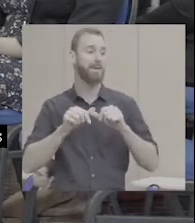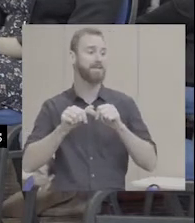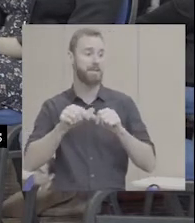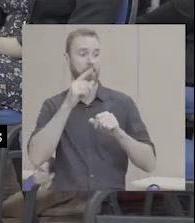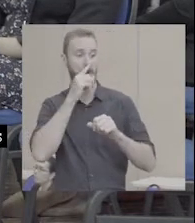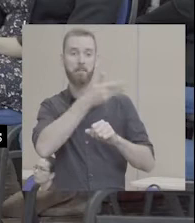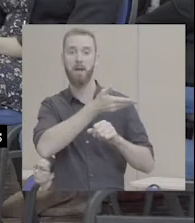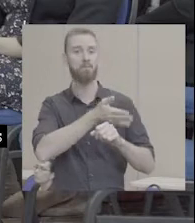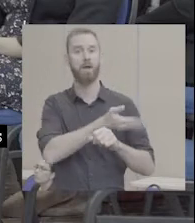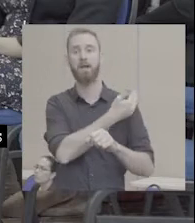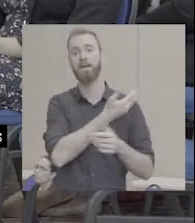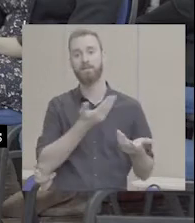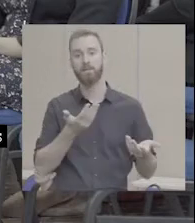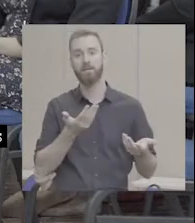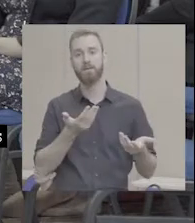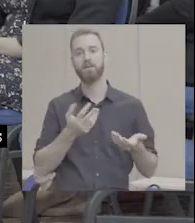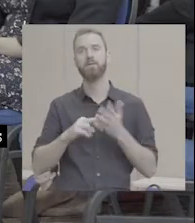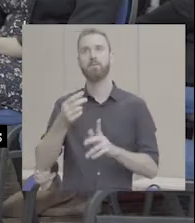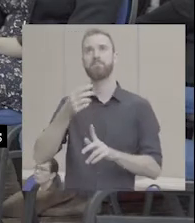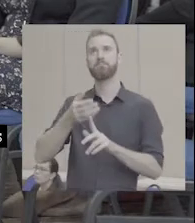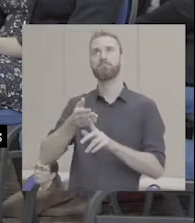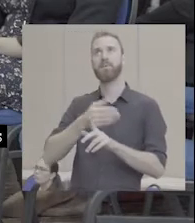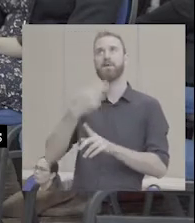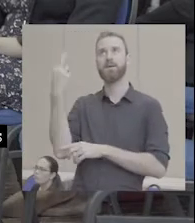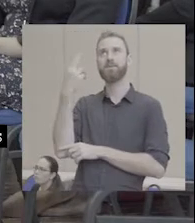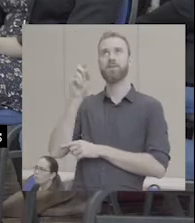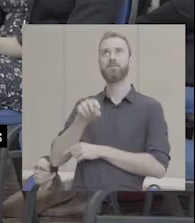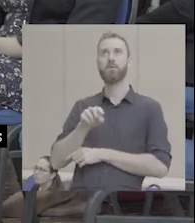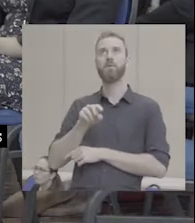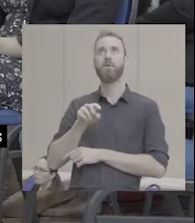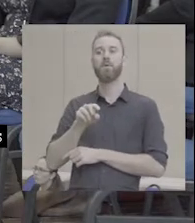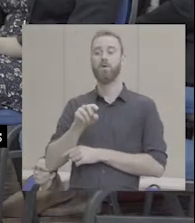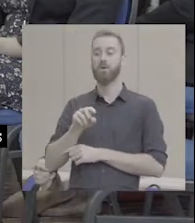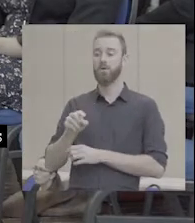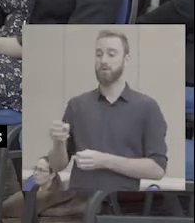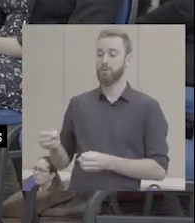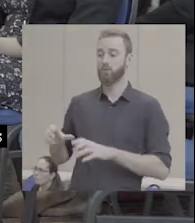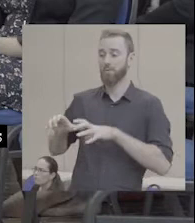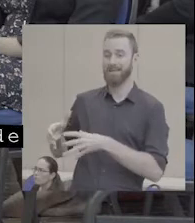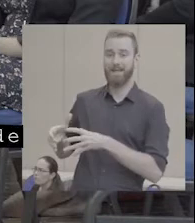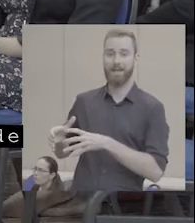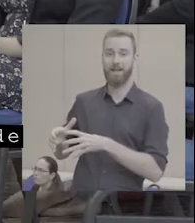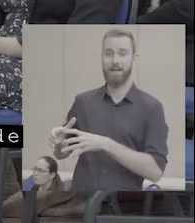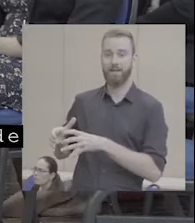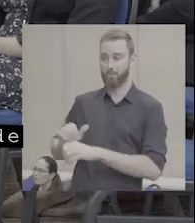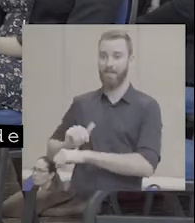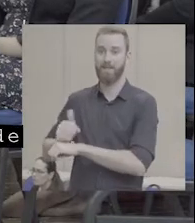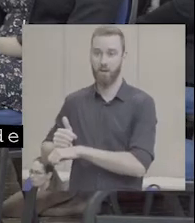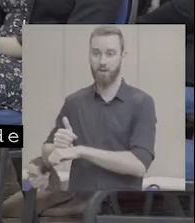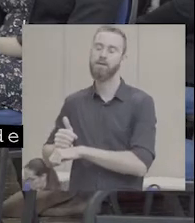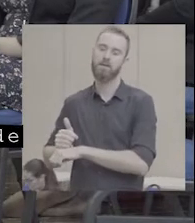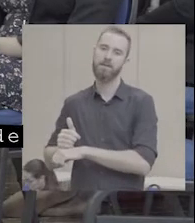C'est quelque chose qui est comme peut-être aussi à réfléchir dans... peut-être au niveau des comités fondateurs, de juste bien expliquer ce genre de